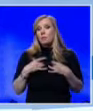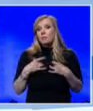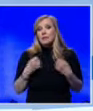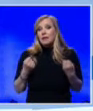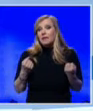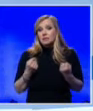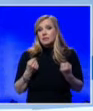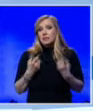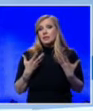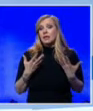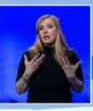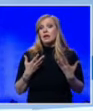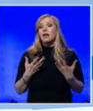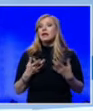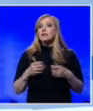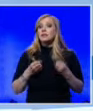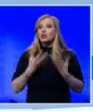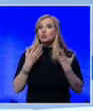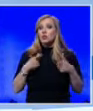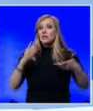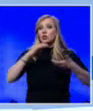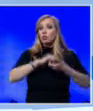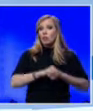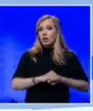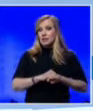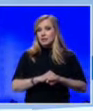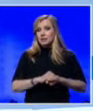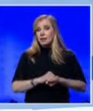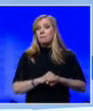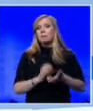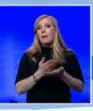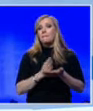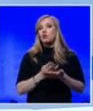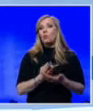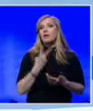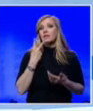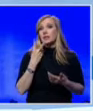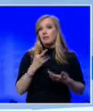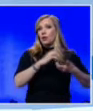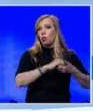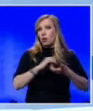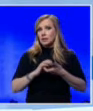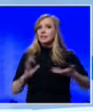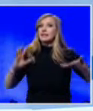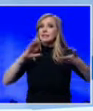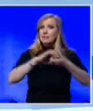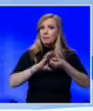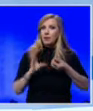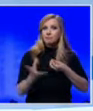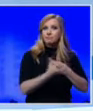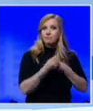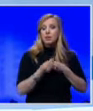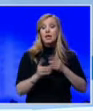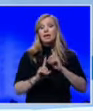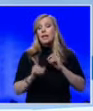тази коалиция между първите две коалиции към момента, няма как